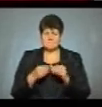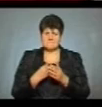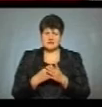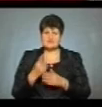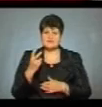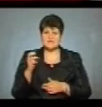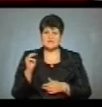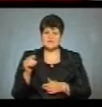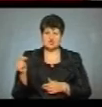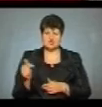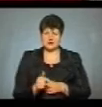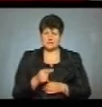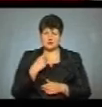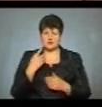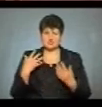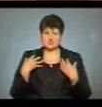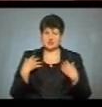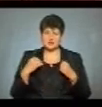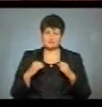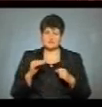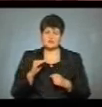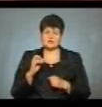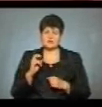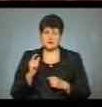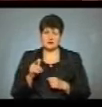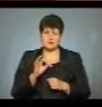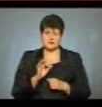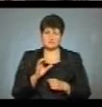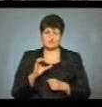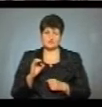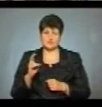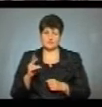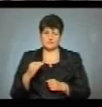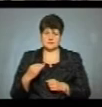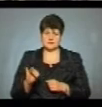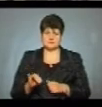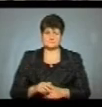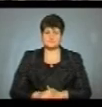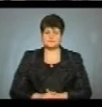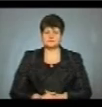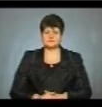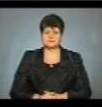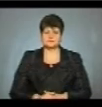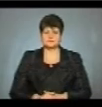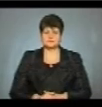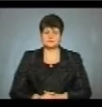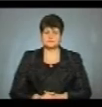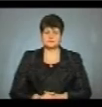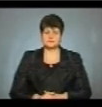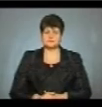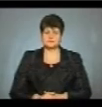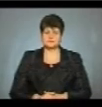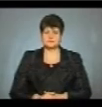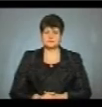каже начальник управління житлово-комунального господарства Тернополя Олег Соколовський. Богдана Сарабун, Оксана Галіяш. Новини на